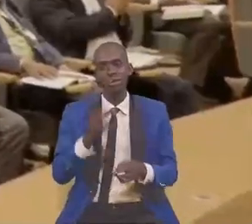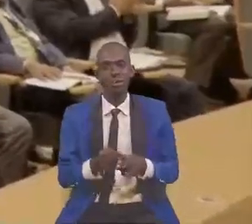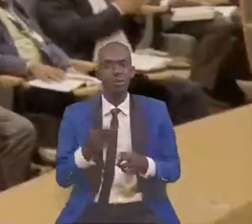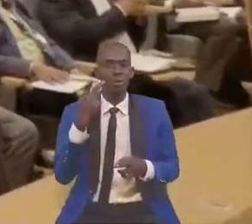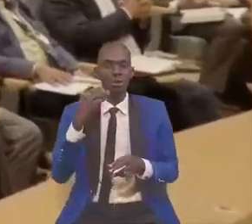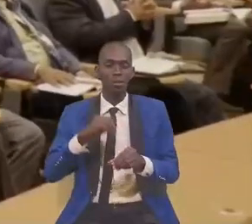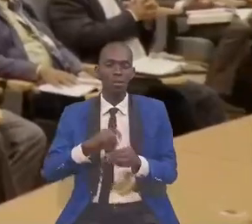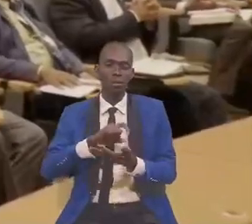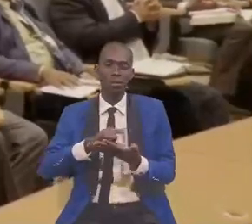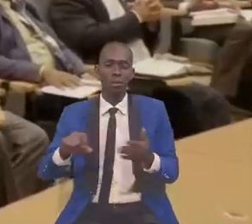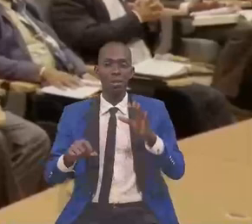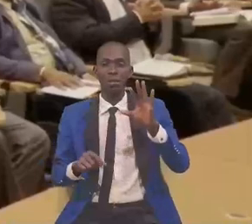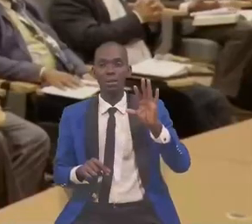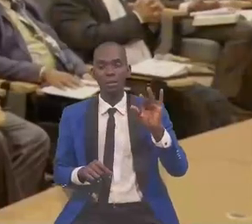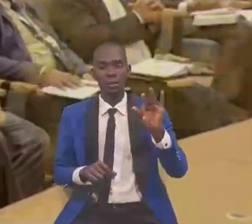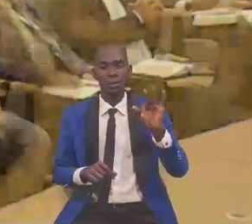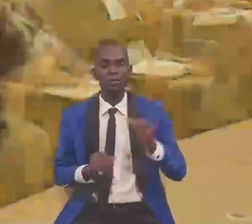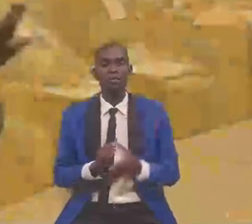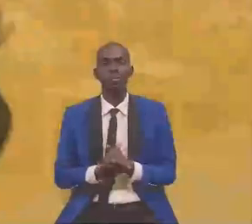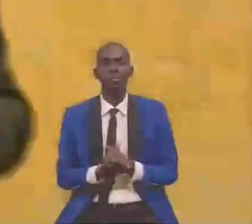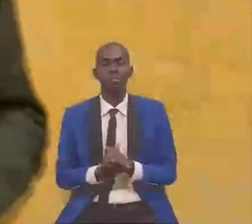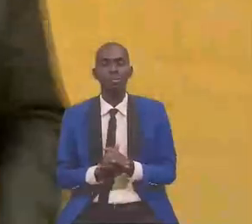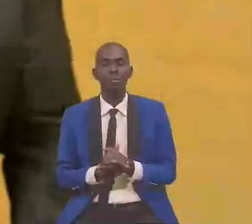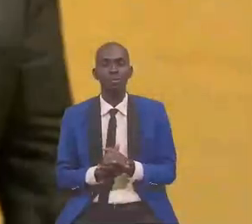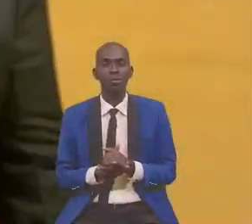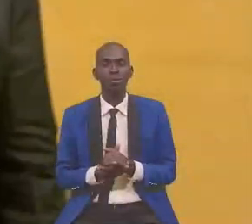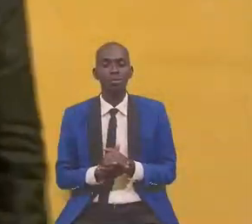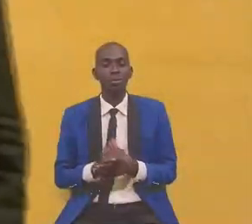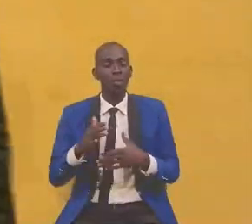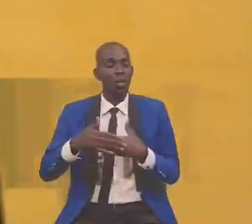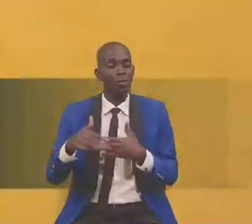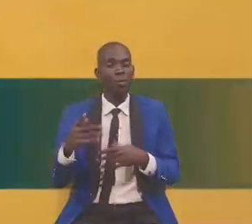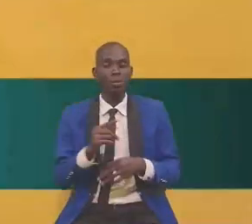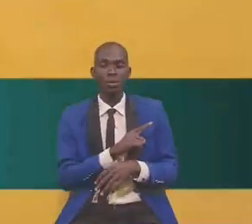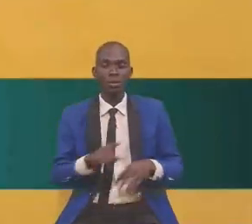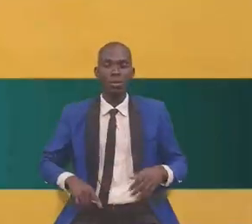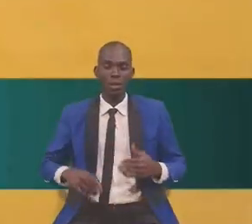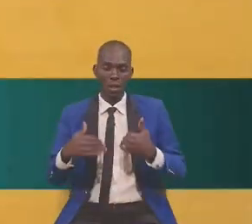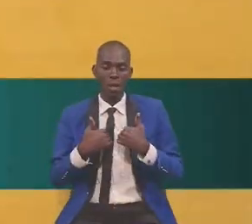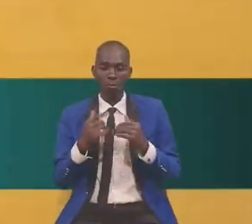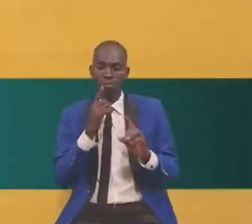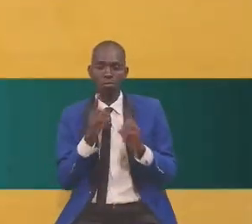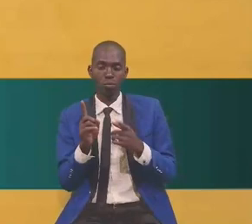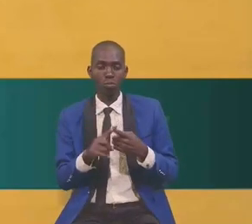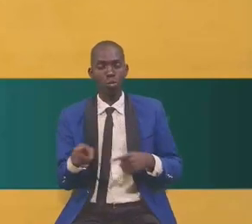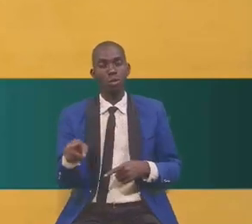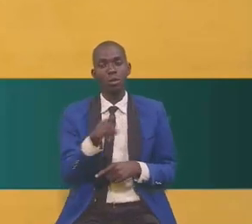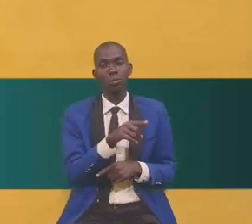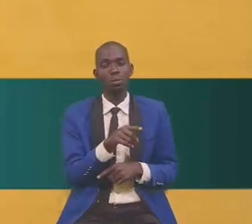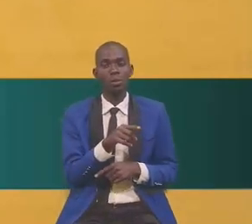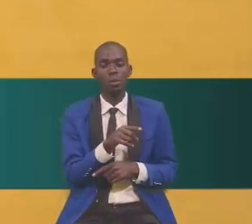Verset 19. Le Seigneur, après leur avoir parlé, fut enlevé au